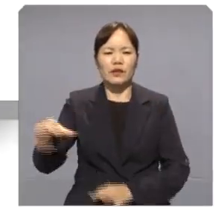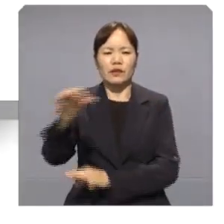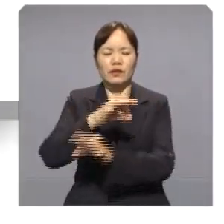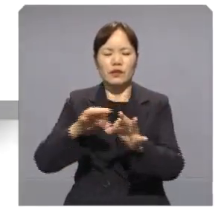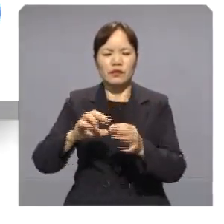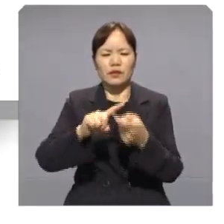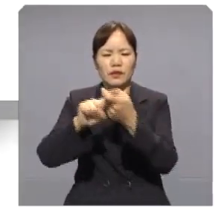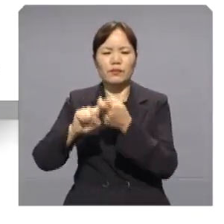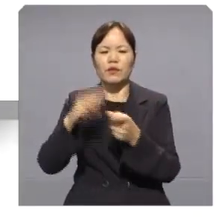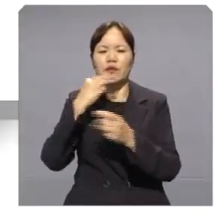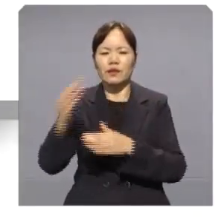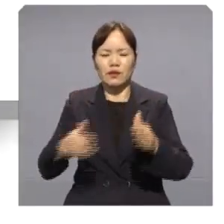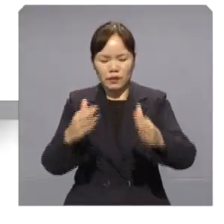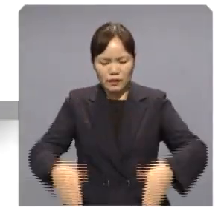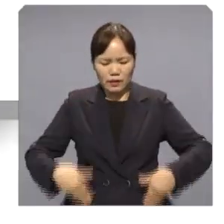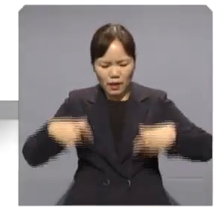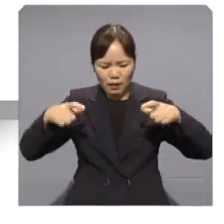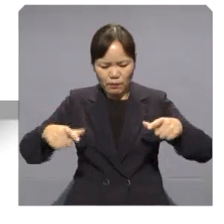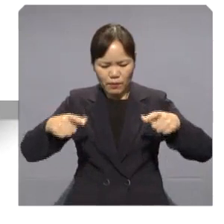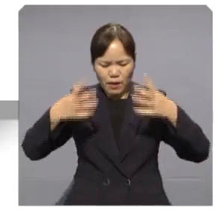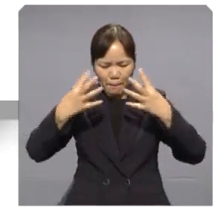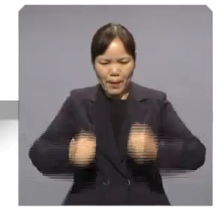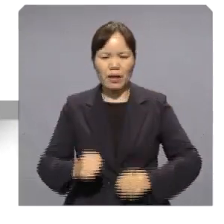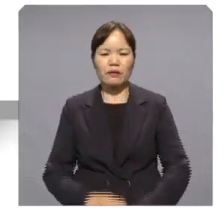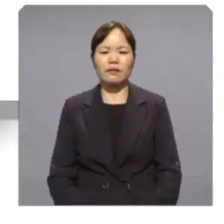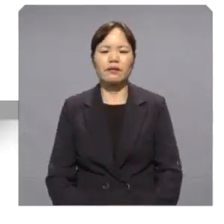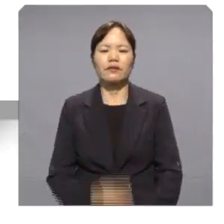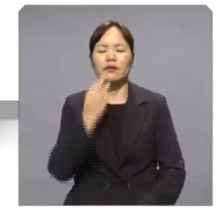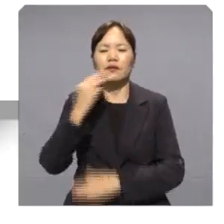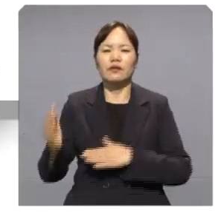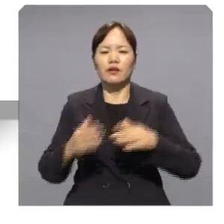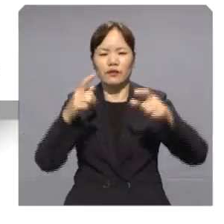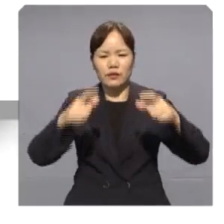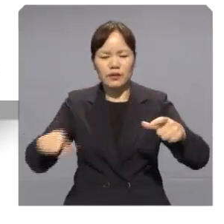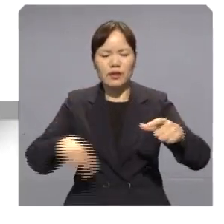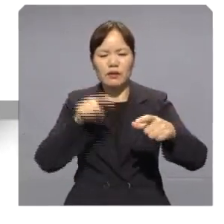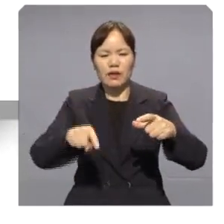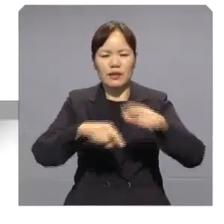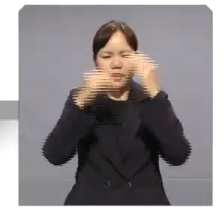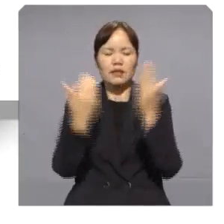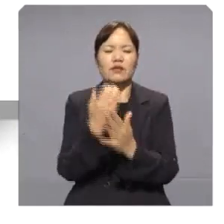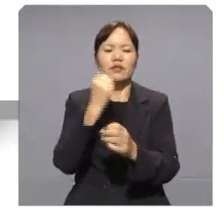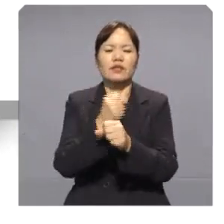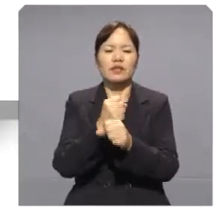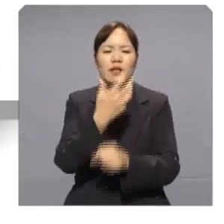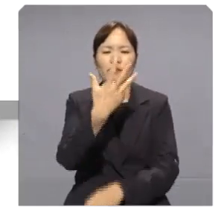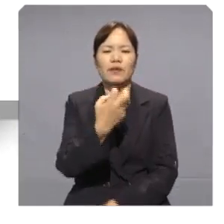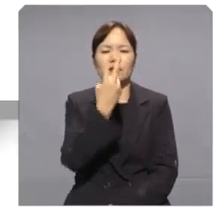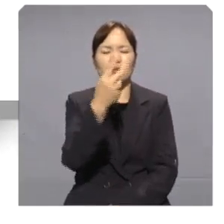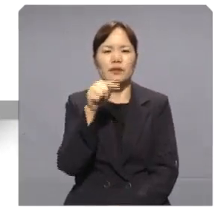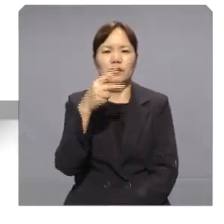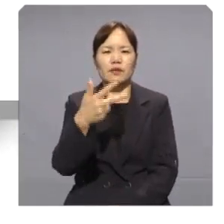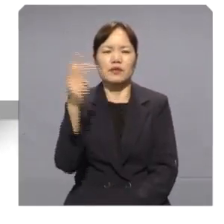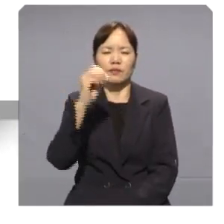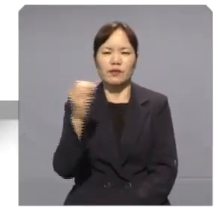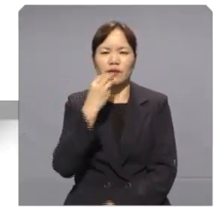경제 인프라는 경기남부에 집중되어 있습니다 경기도 지역 내 총생산의 82.7%가